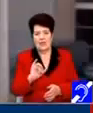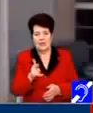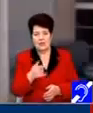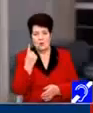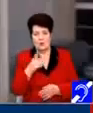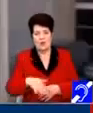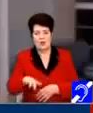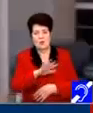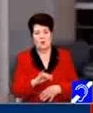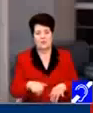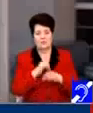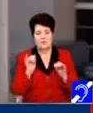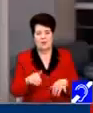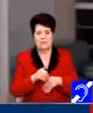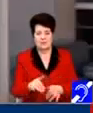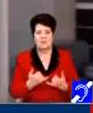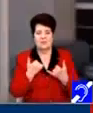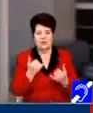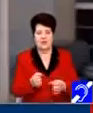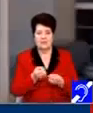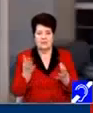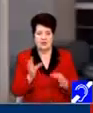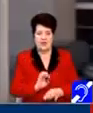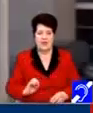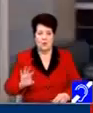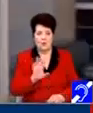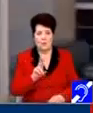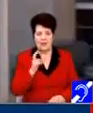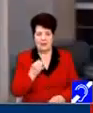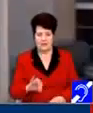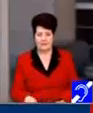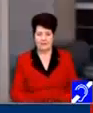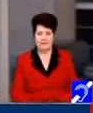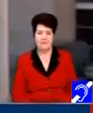localitățile în care se desfășoară manifestări dedicate Zilei Europei.